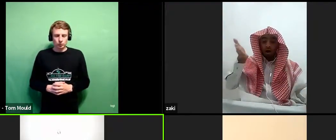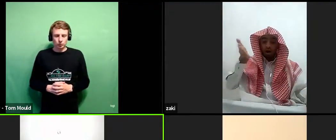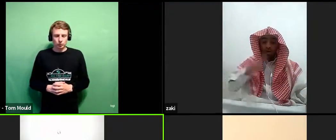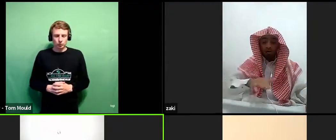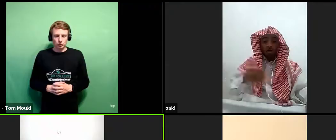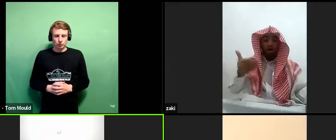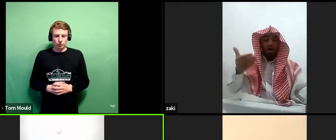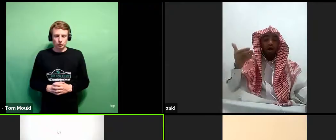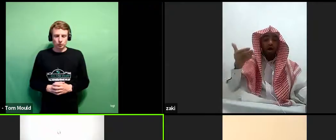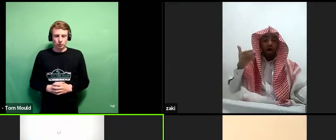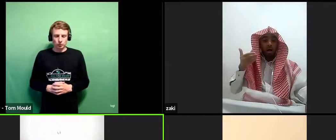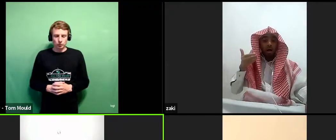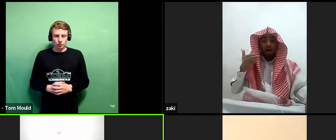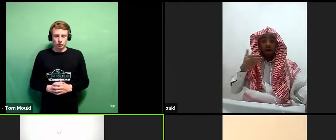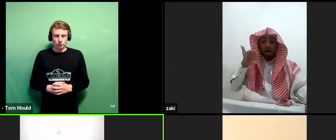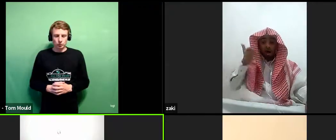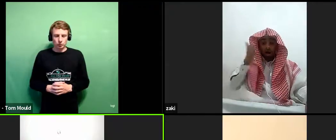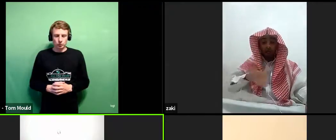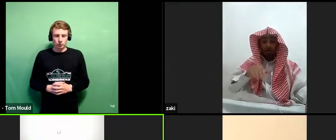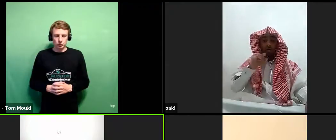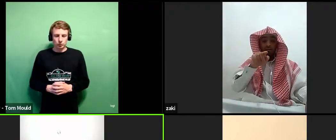خيرا الوصية